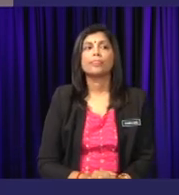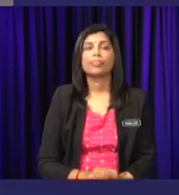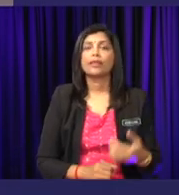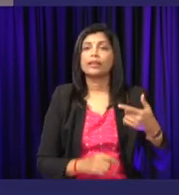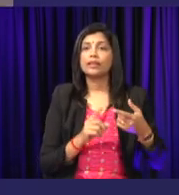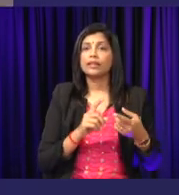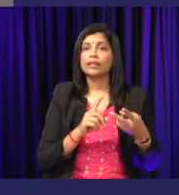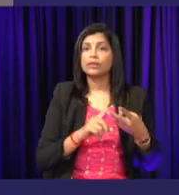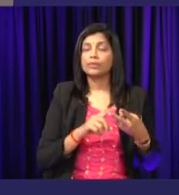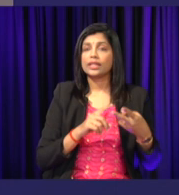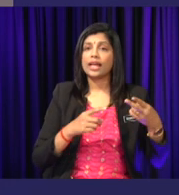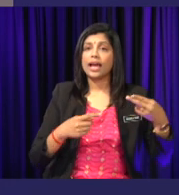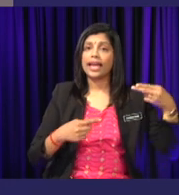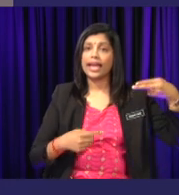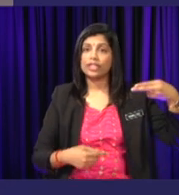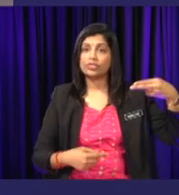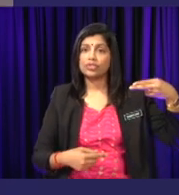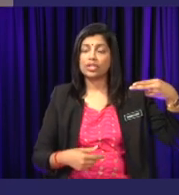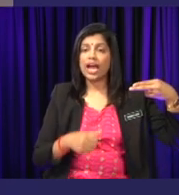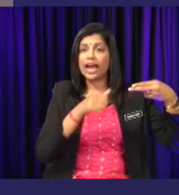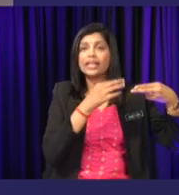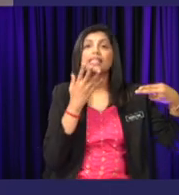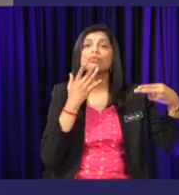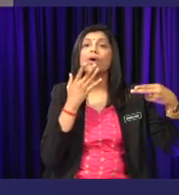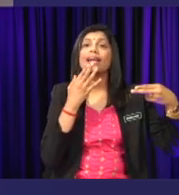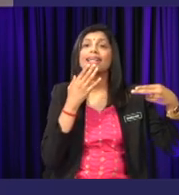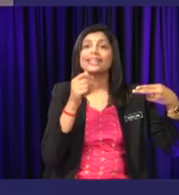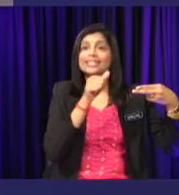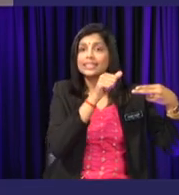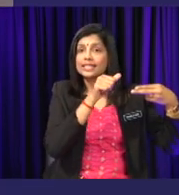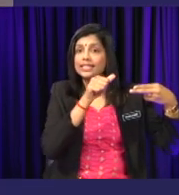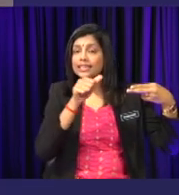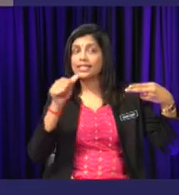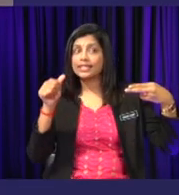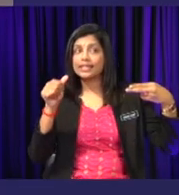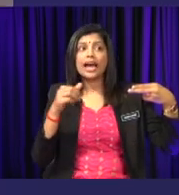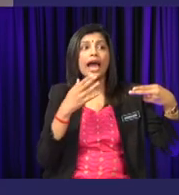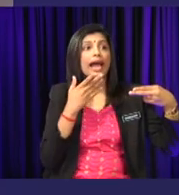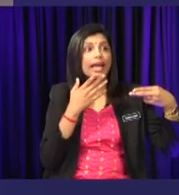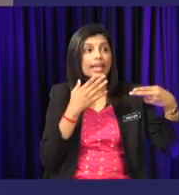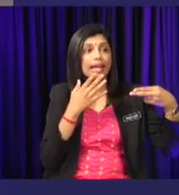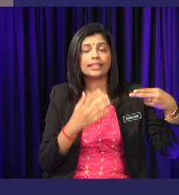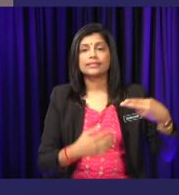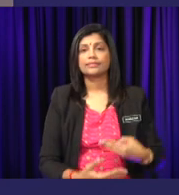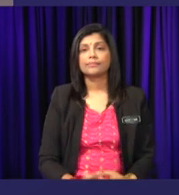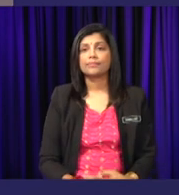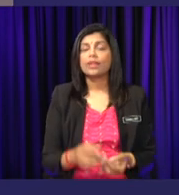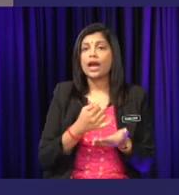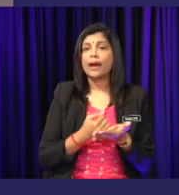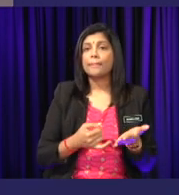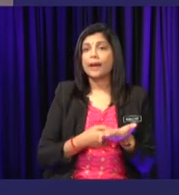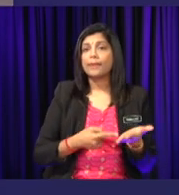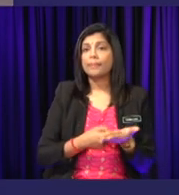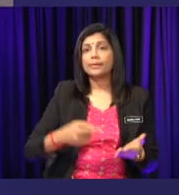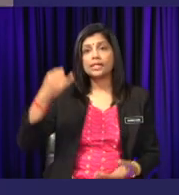Amerika juga perlu highlight dengan izin ya yaitu mereka perlu atau garisi